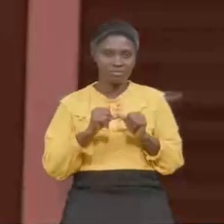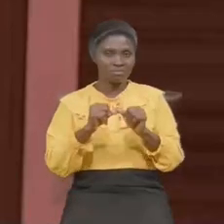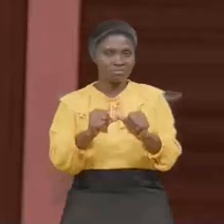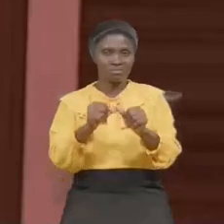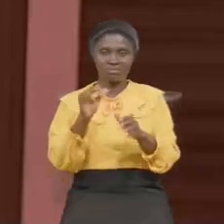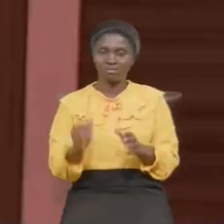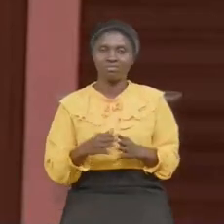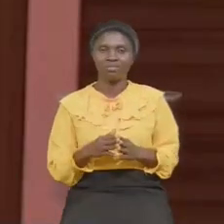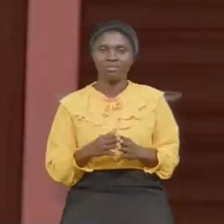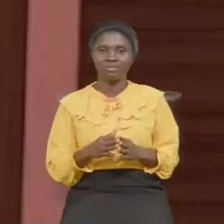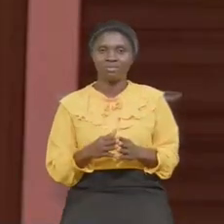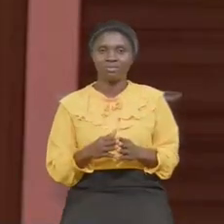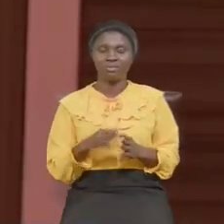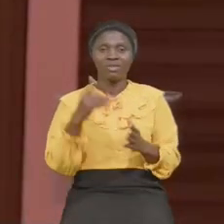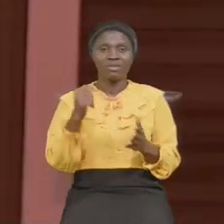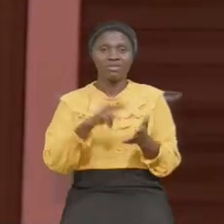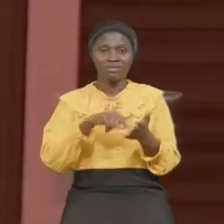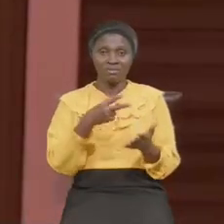La chute a eu lieu.